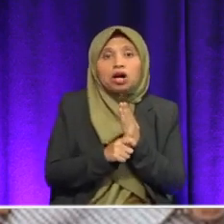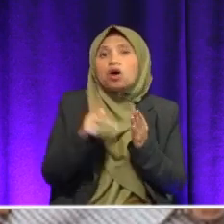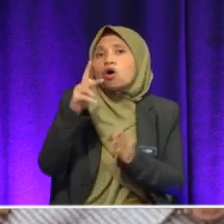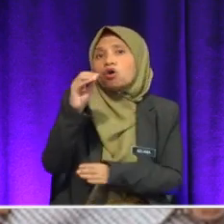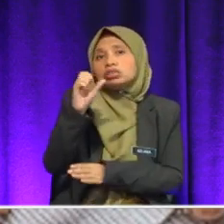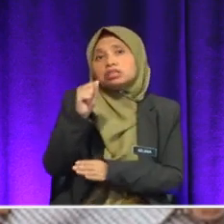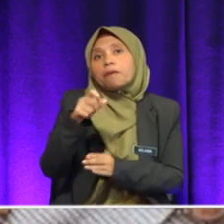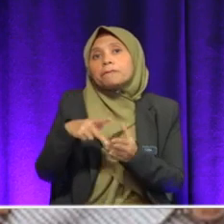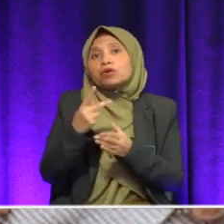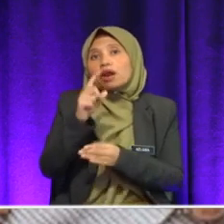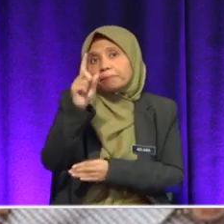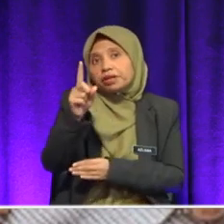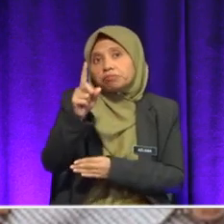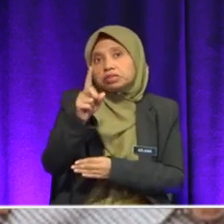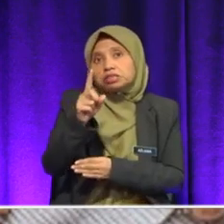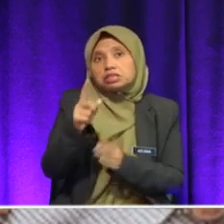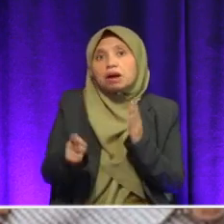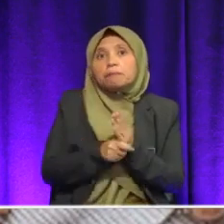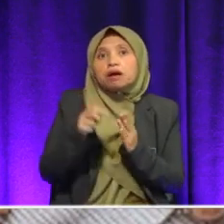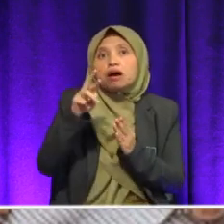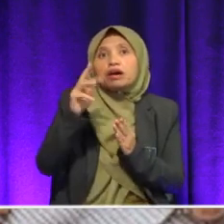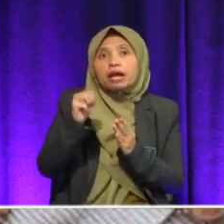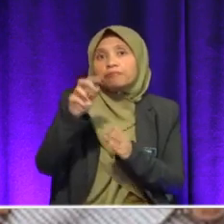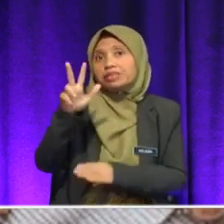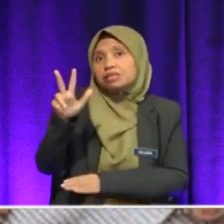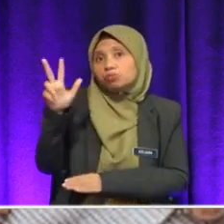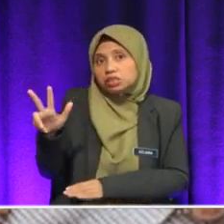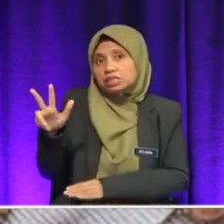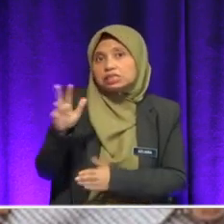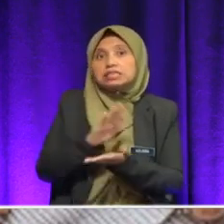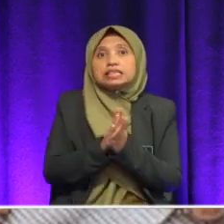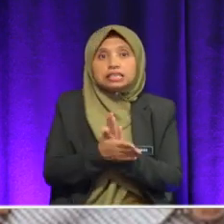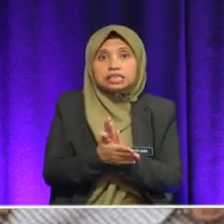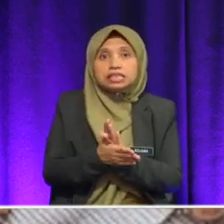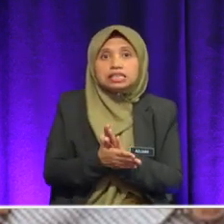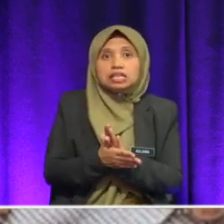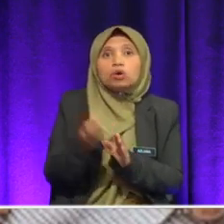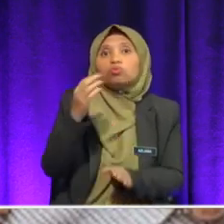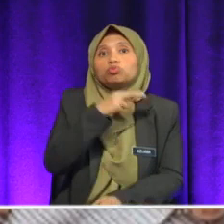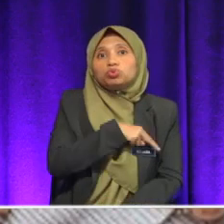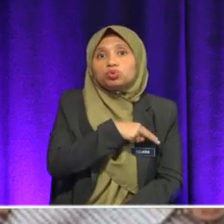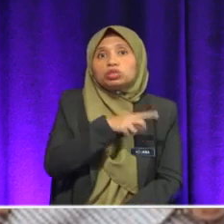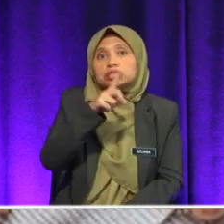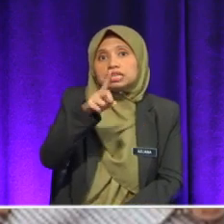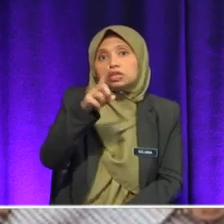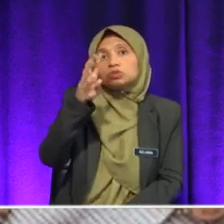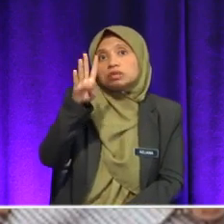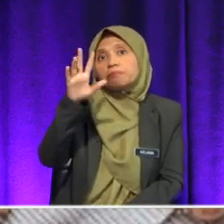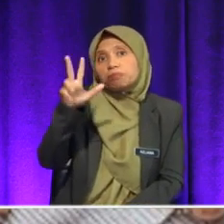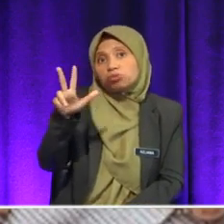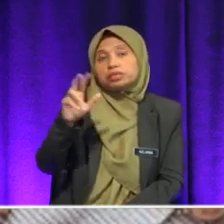pertama tadi oke tanpa RM 33 dan kita akan dapat keuntungannya adalah 143